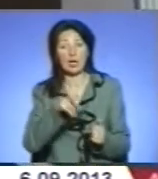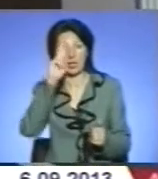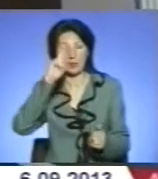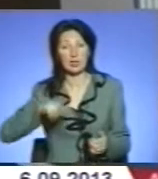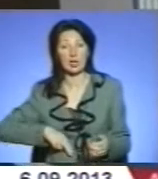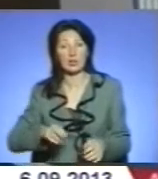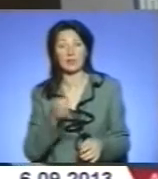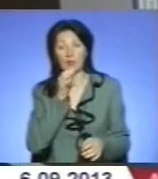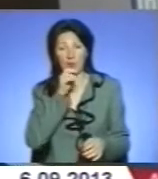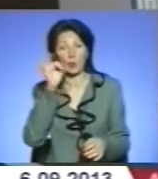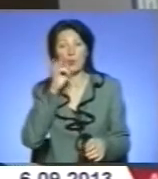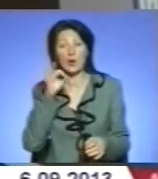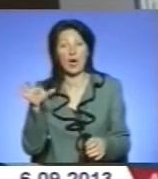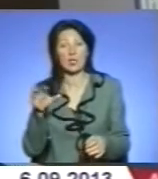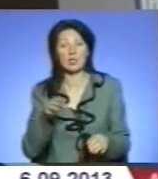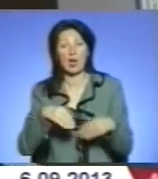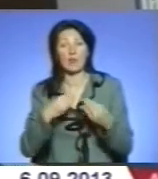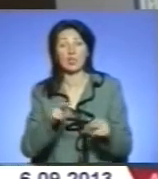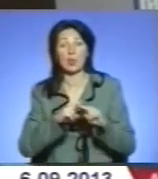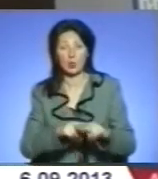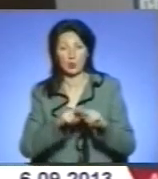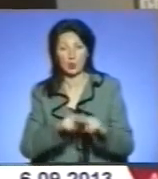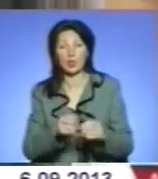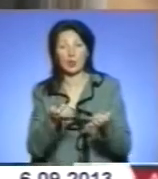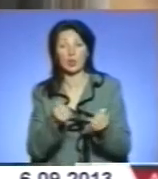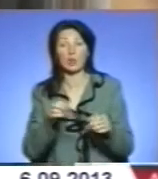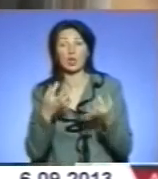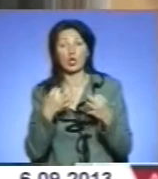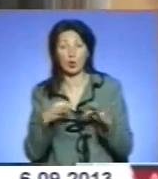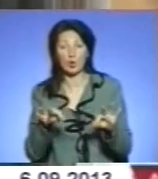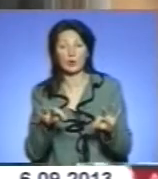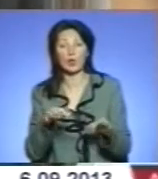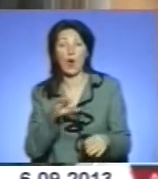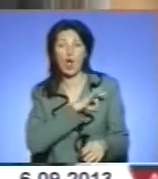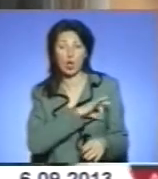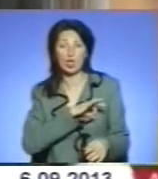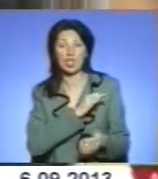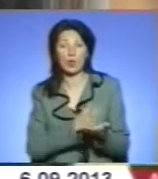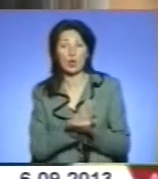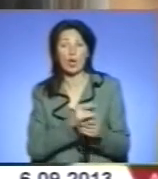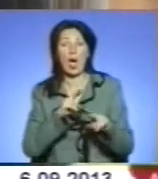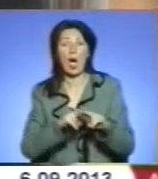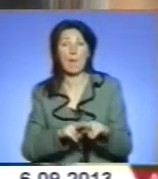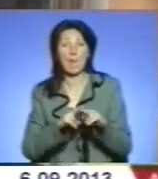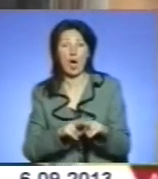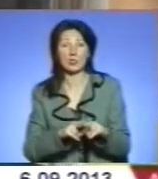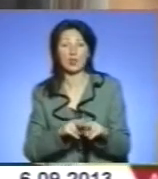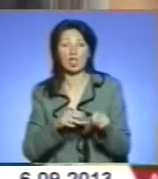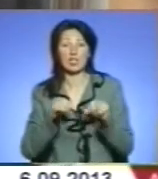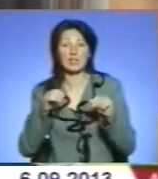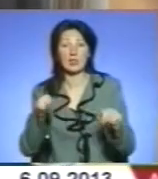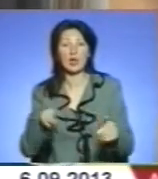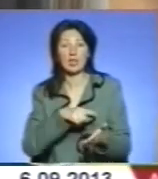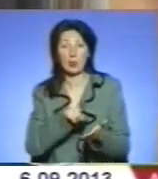них – видача паспортів, отримання дозволів, юридичні послуги. Паспорт, потім земельні питання